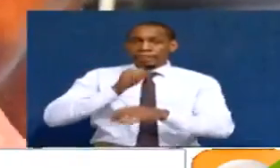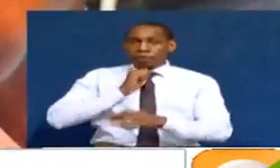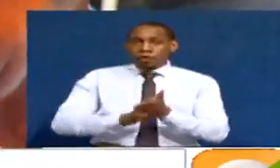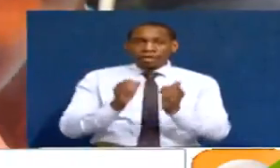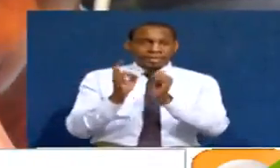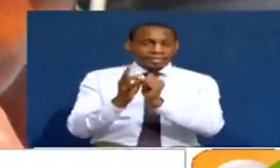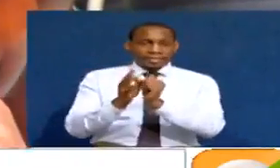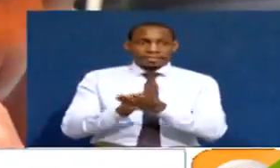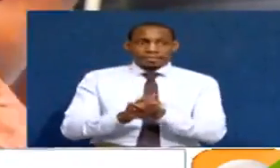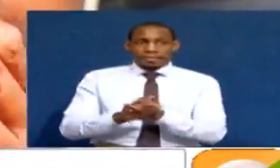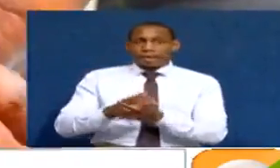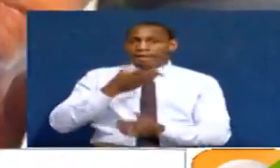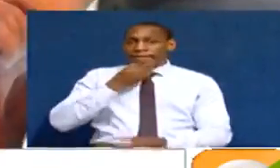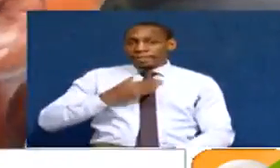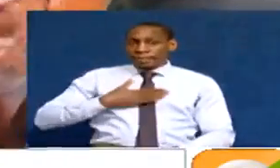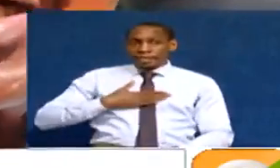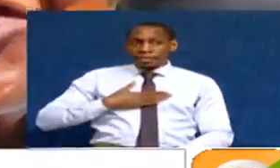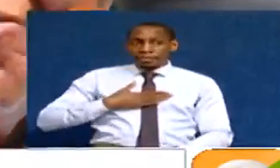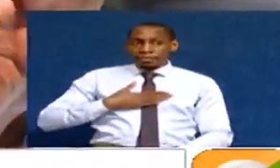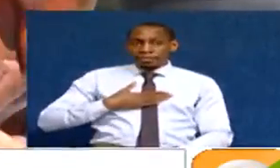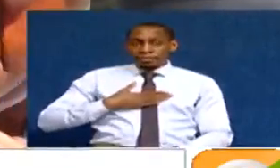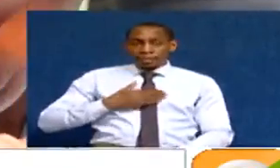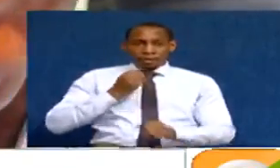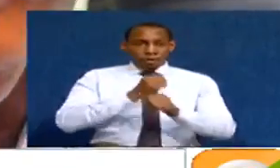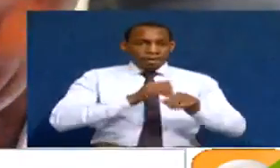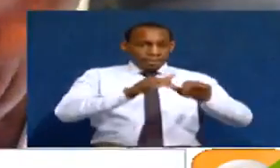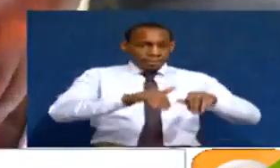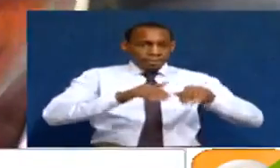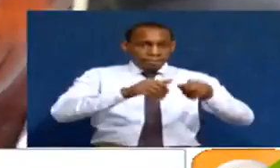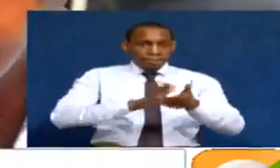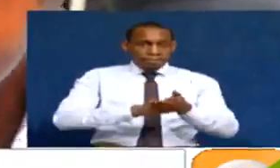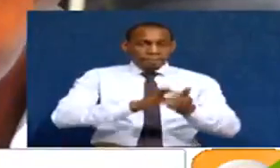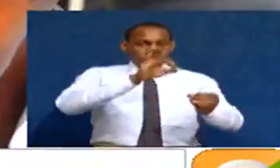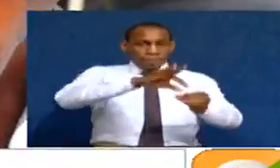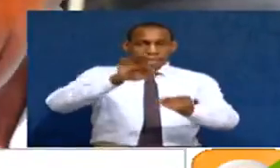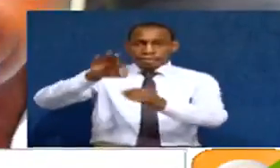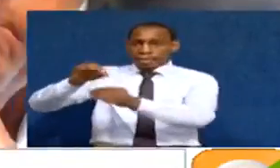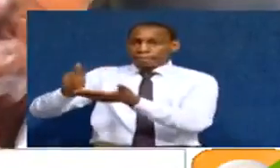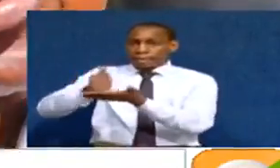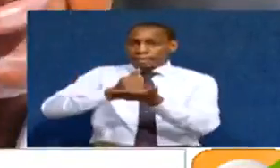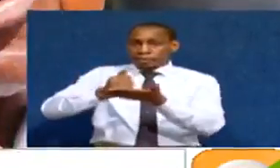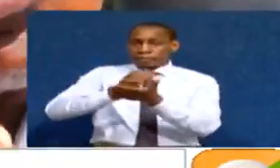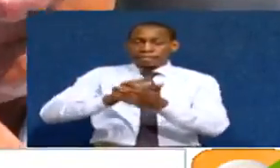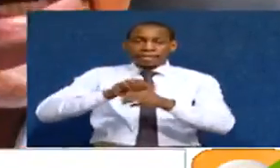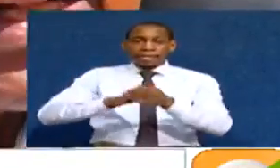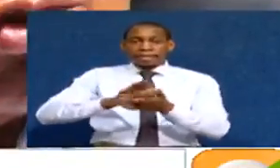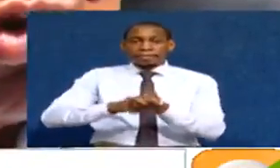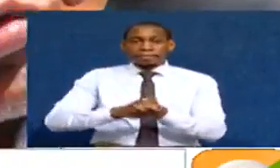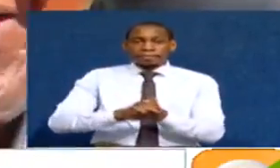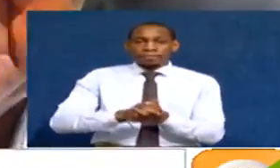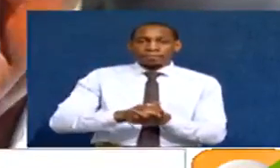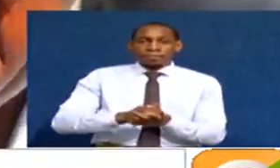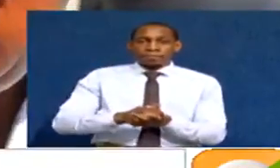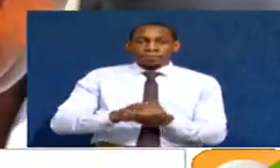13, nilifanywa ni baba yangu kushimba shimo mashimo ya kupanda kahawa. Wakati wa ukoloni,